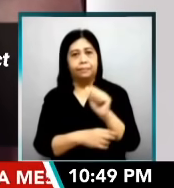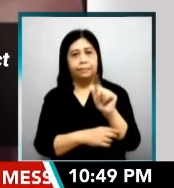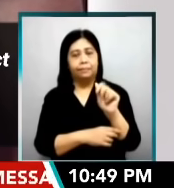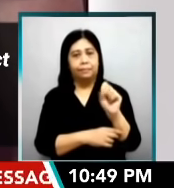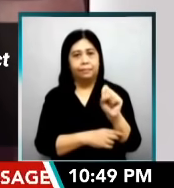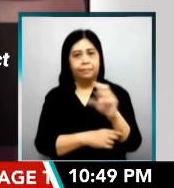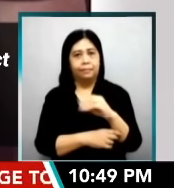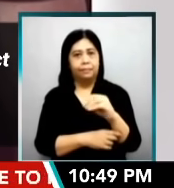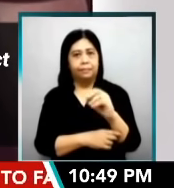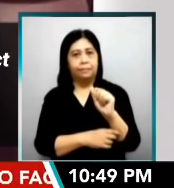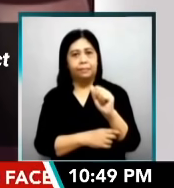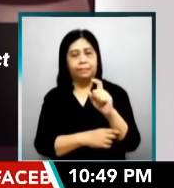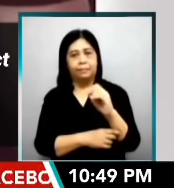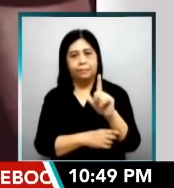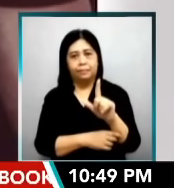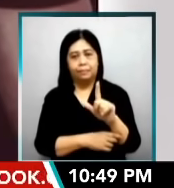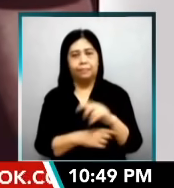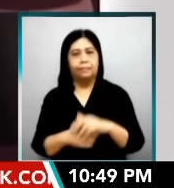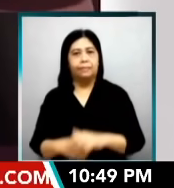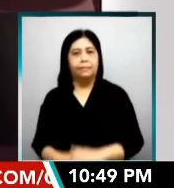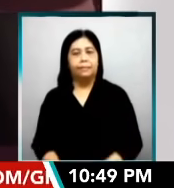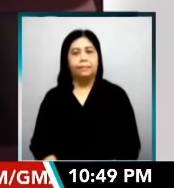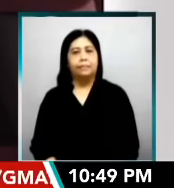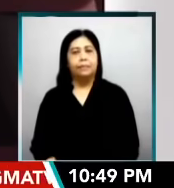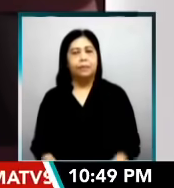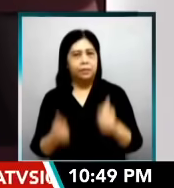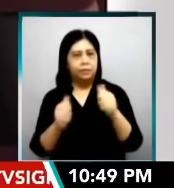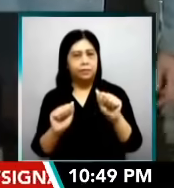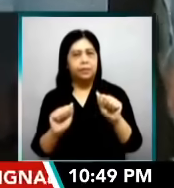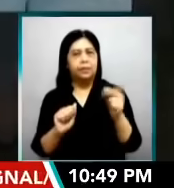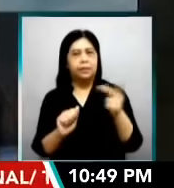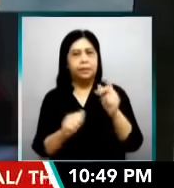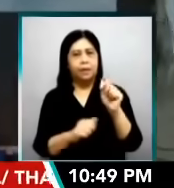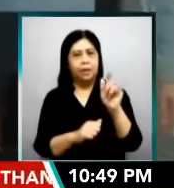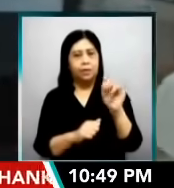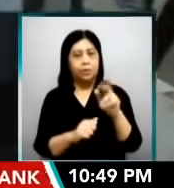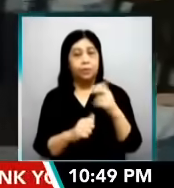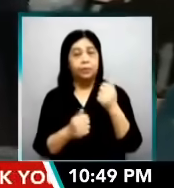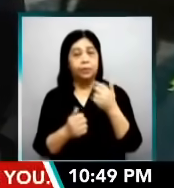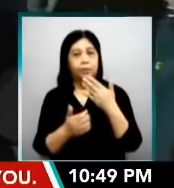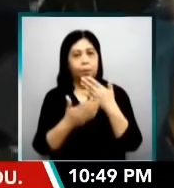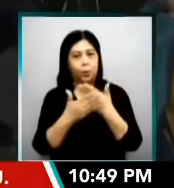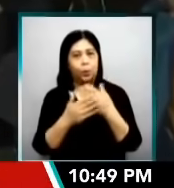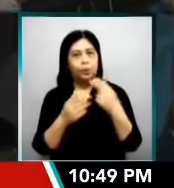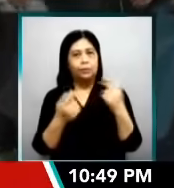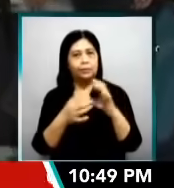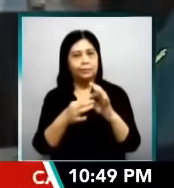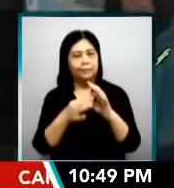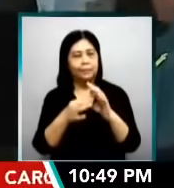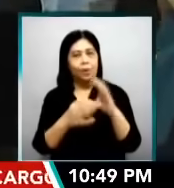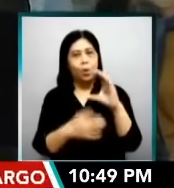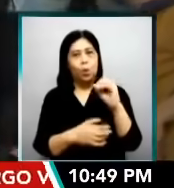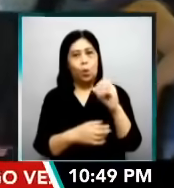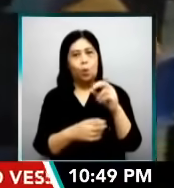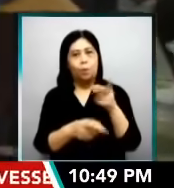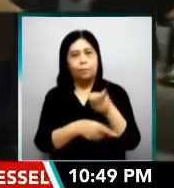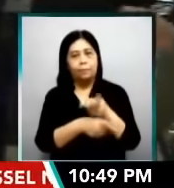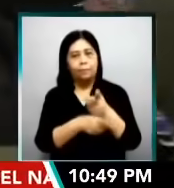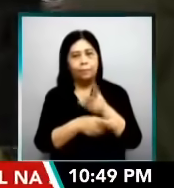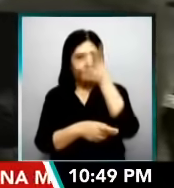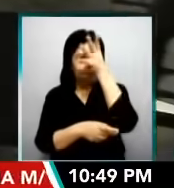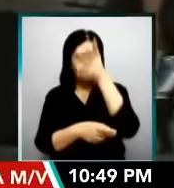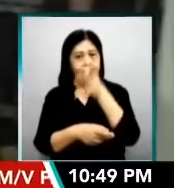Axel Romero. Sinusubukan daw nila ni Aljur na maging healthy ang kanilang co-parenting relationship para sa dalawa nilang